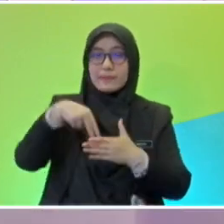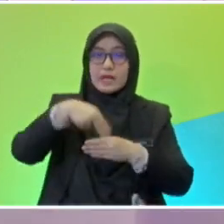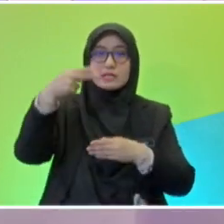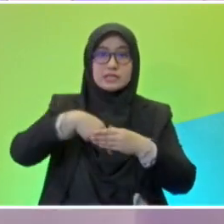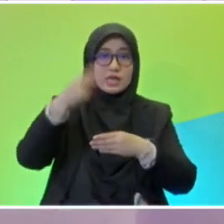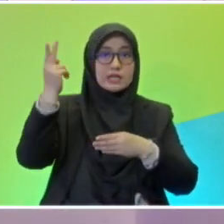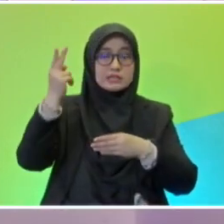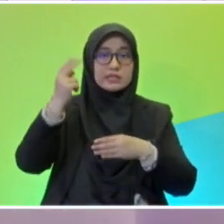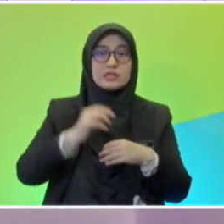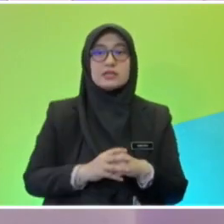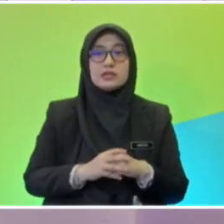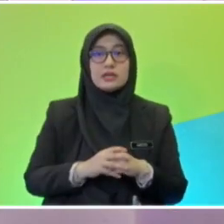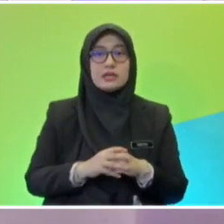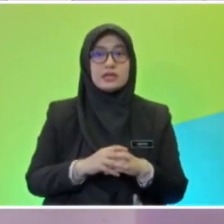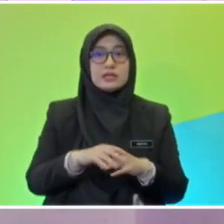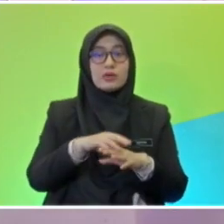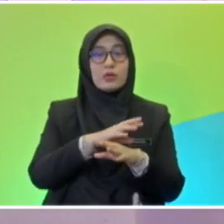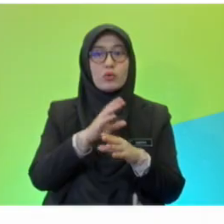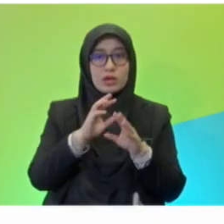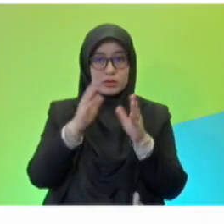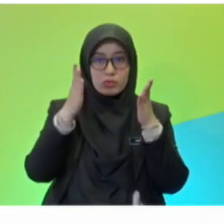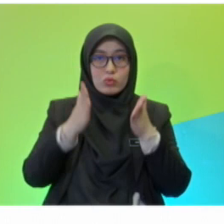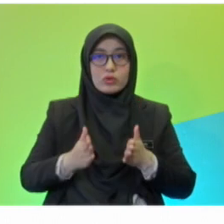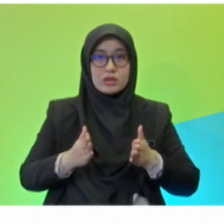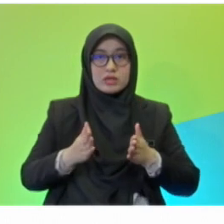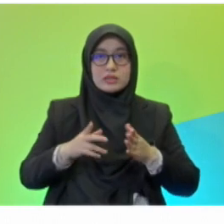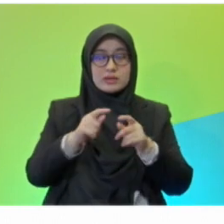sementara tidak dibenarkan memungut Cukai sebelum